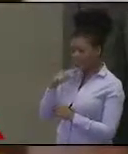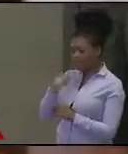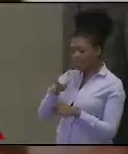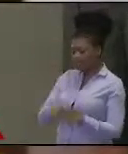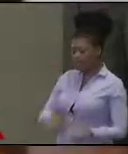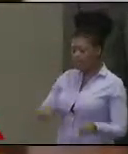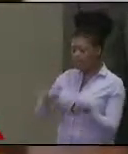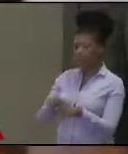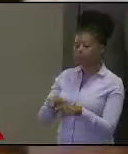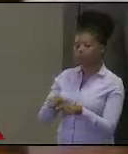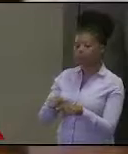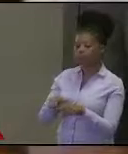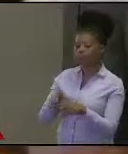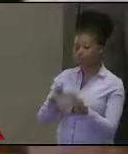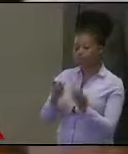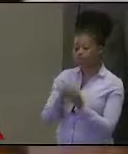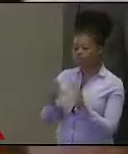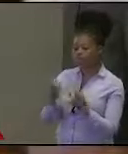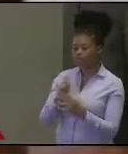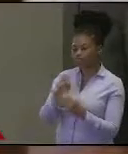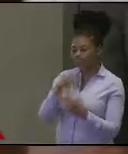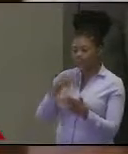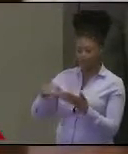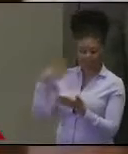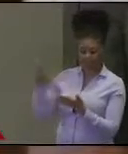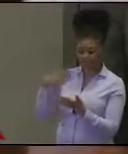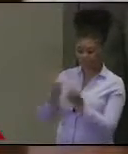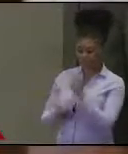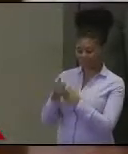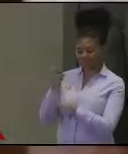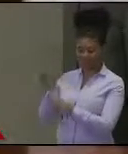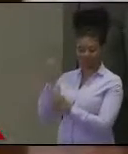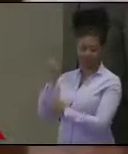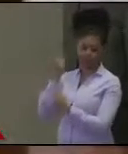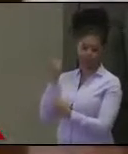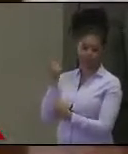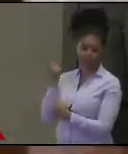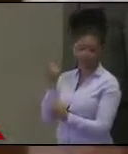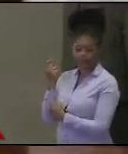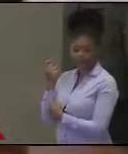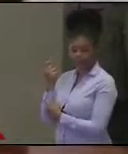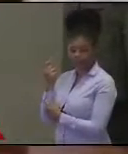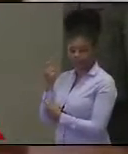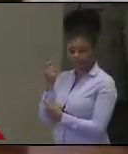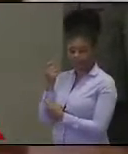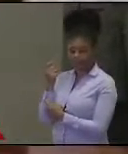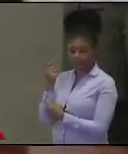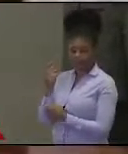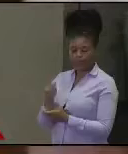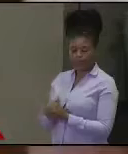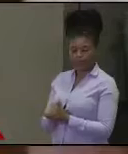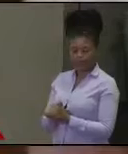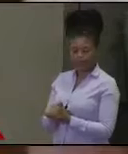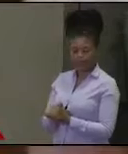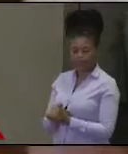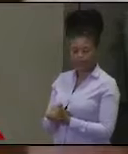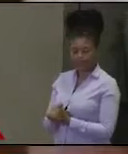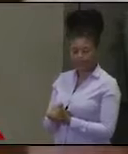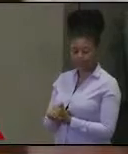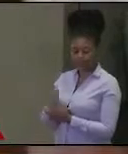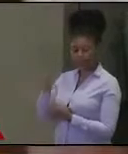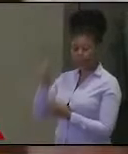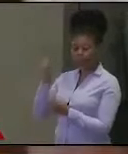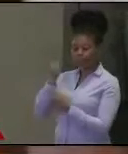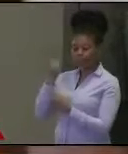expropriation without compensation kudala yenziwa phaa ezilalini bantu baseGqeberha phaya